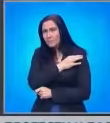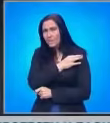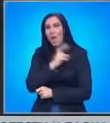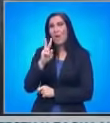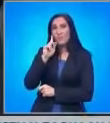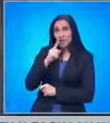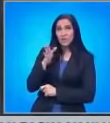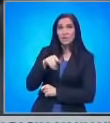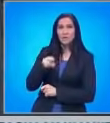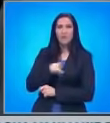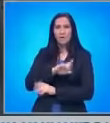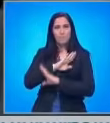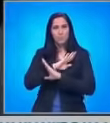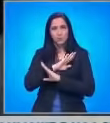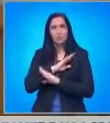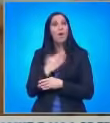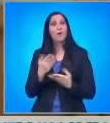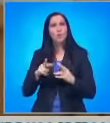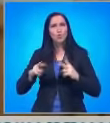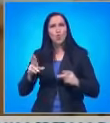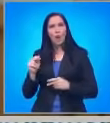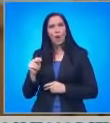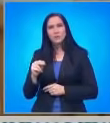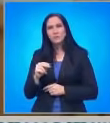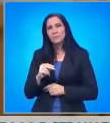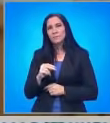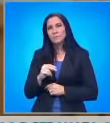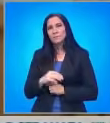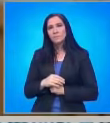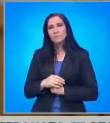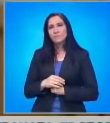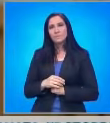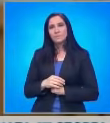не умряла. И какво друго каза?